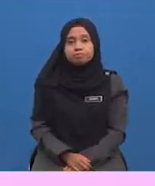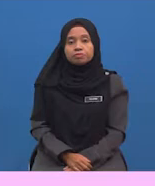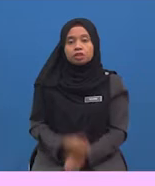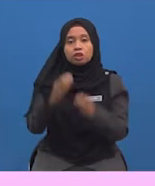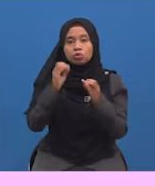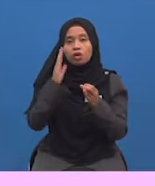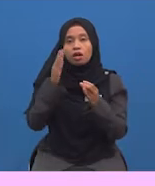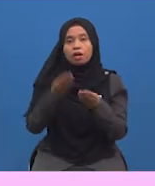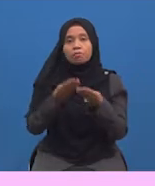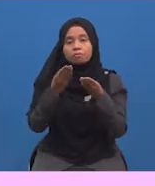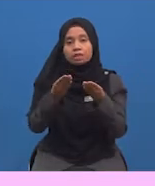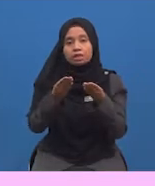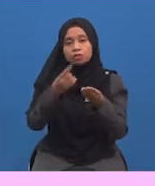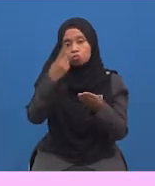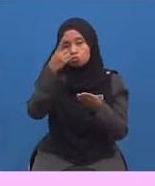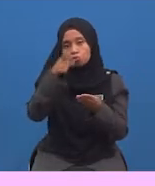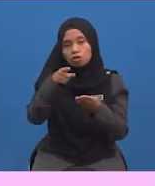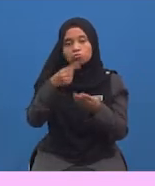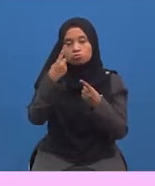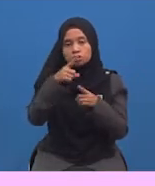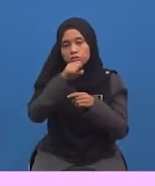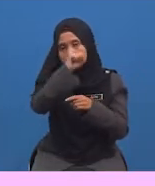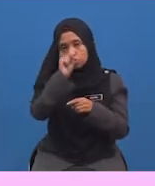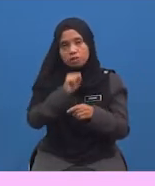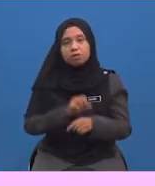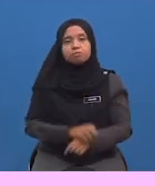Cikgu akan berikan masa untuk anda menjawab.